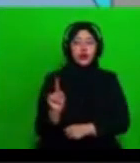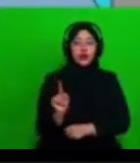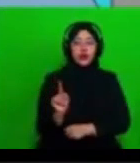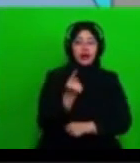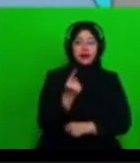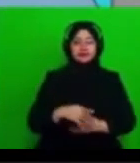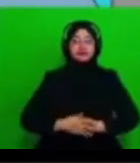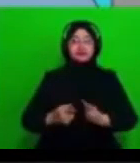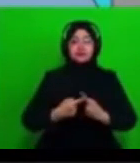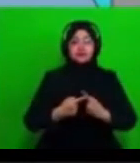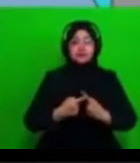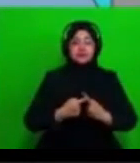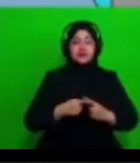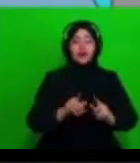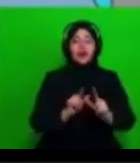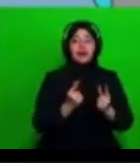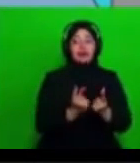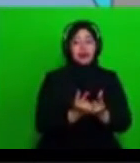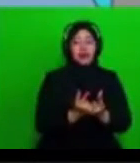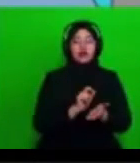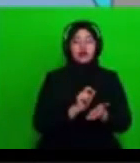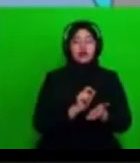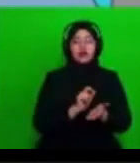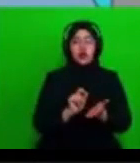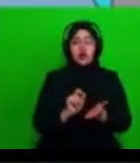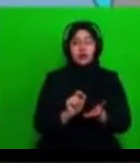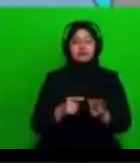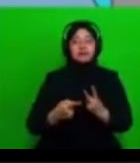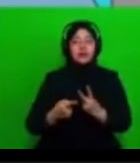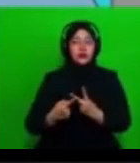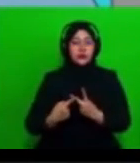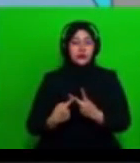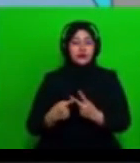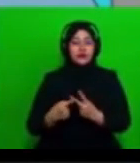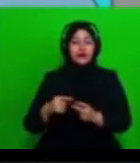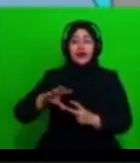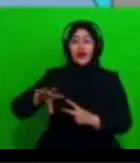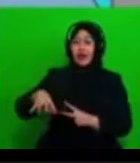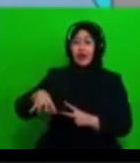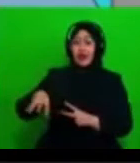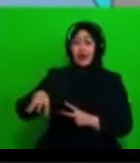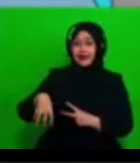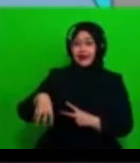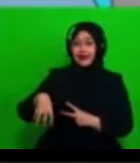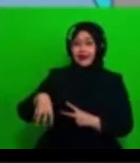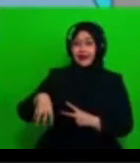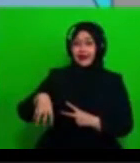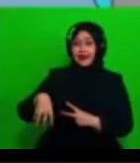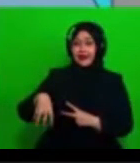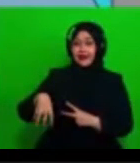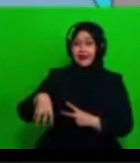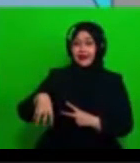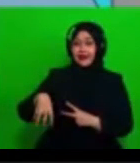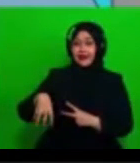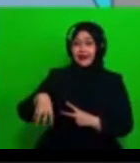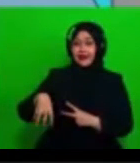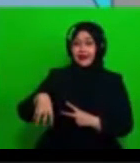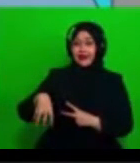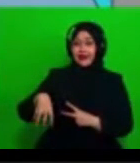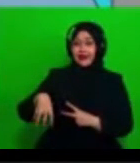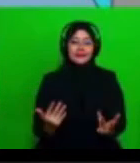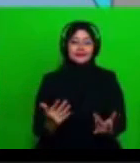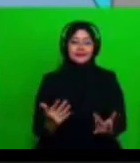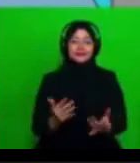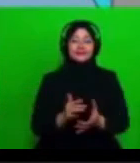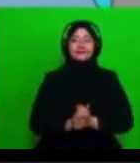adalah satuan pendidikan atau sekolah, yang kedua adalah keluarga, dan yang ketiga adalah masyarakat.